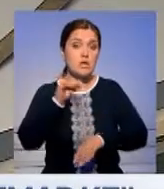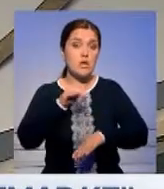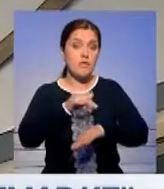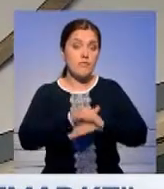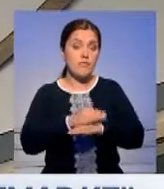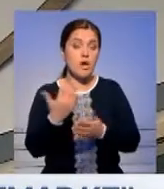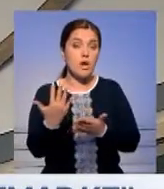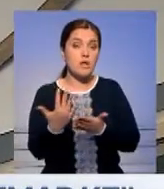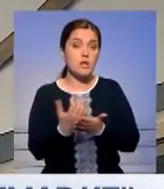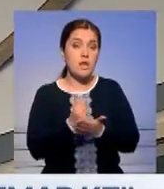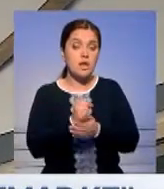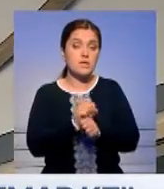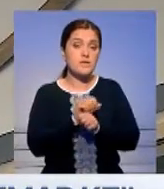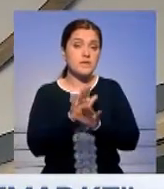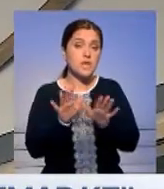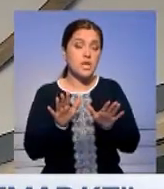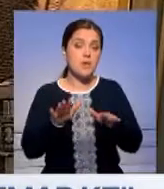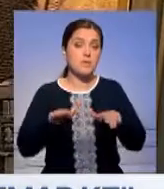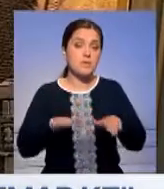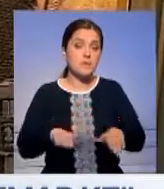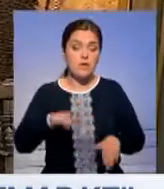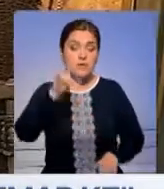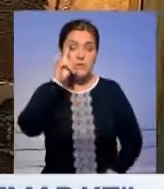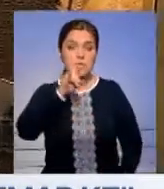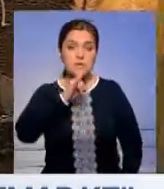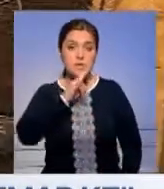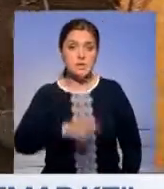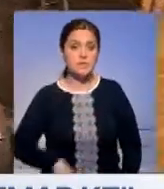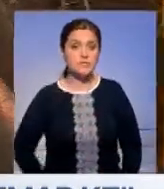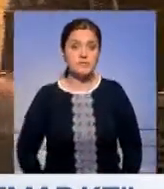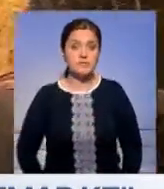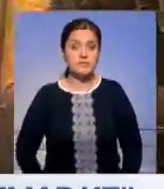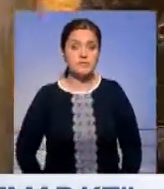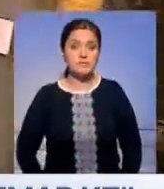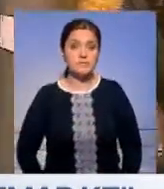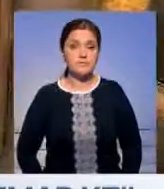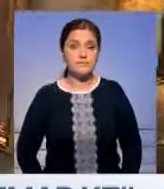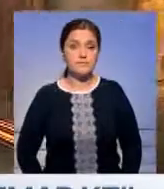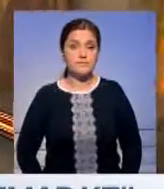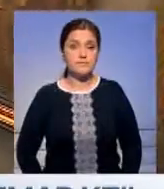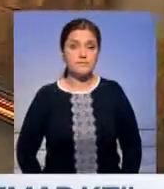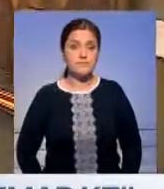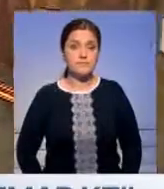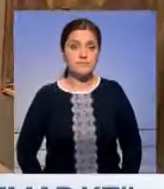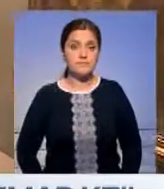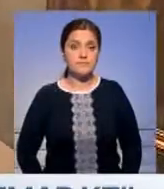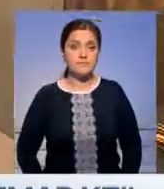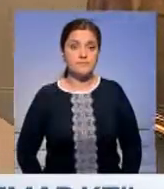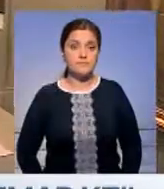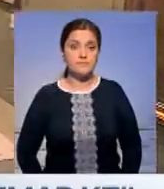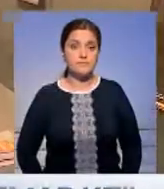сакральных местах Казахстана. Марк Брюшко, Ербол Даиров, Ануар Тауикелов, Хабар 24, Астана.